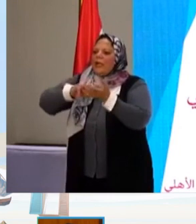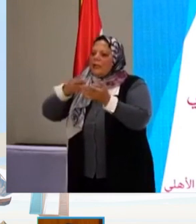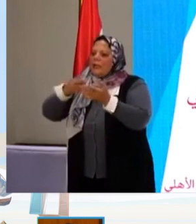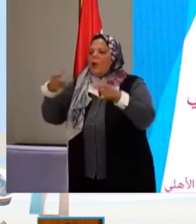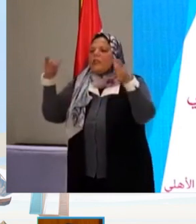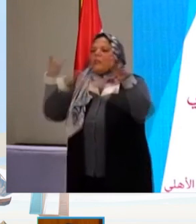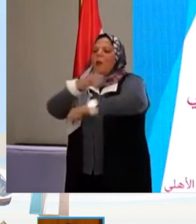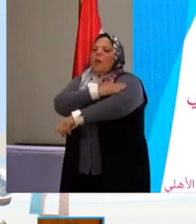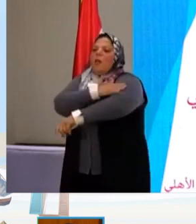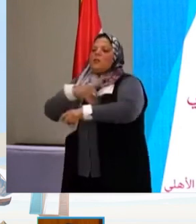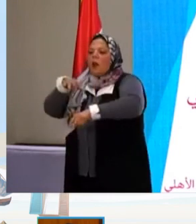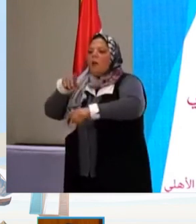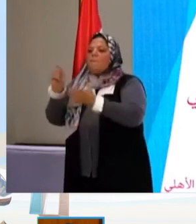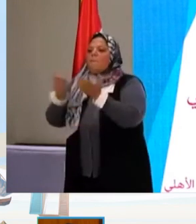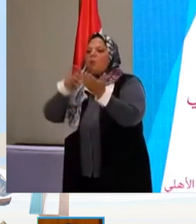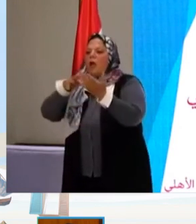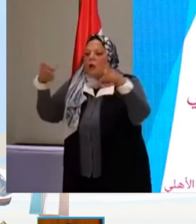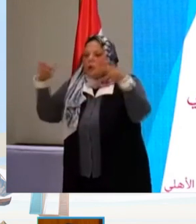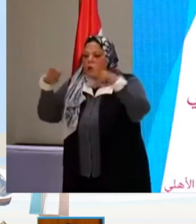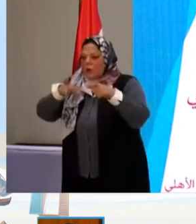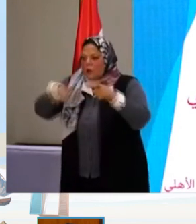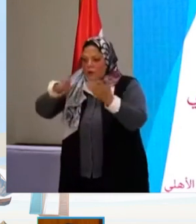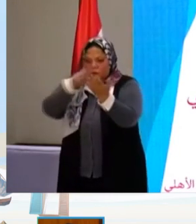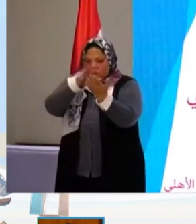من الامتيازات والتسهيلات اللي بتتقدم